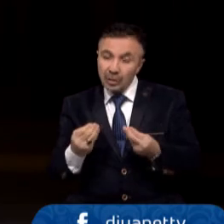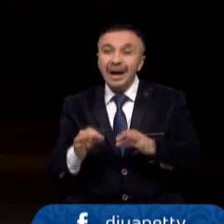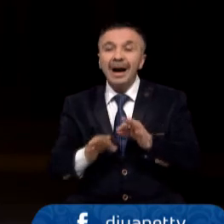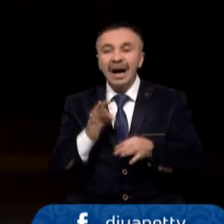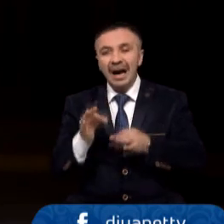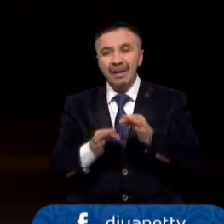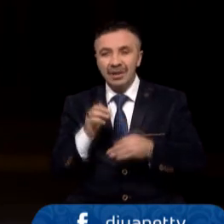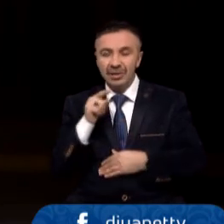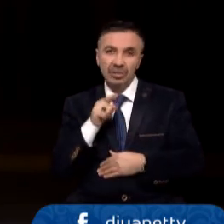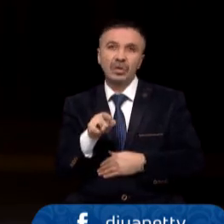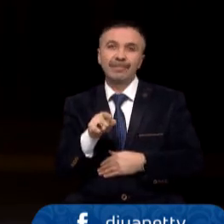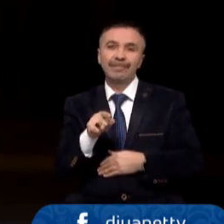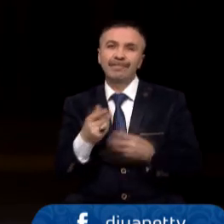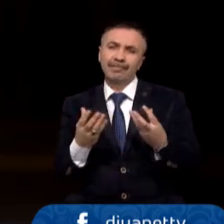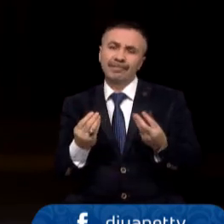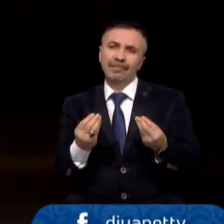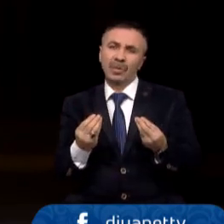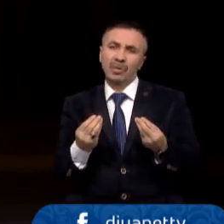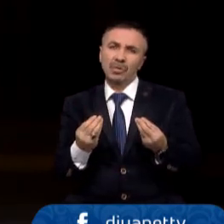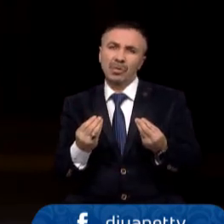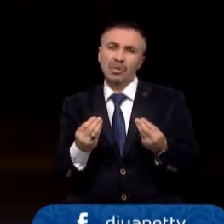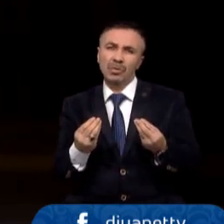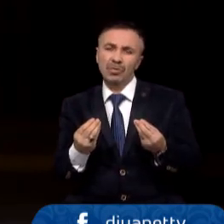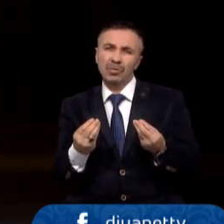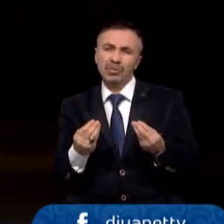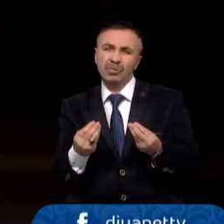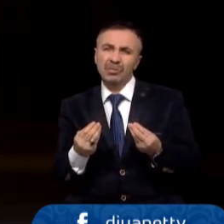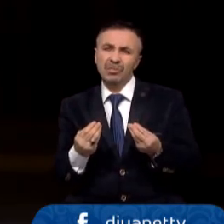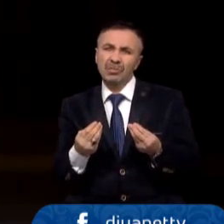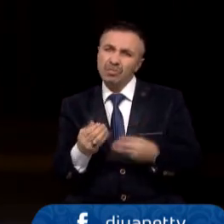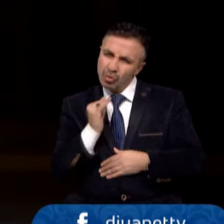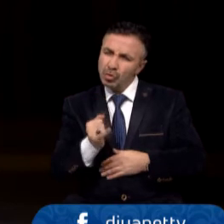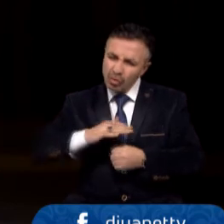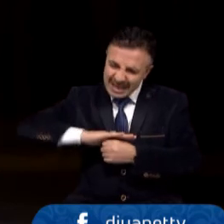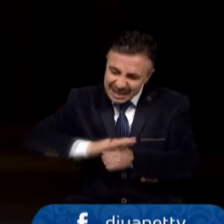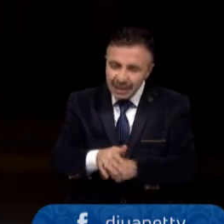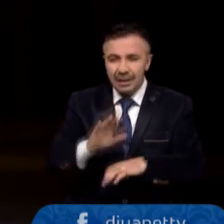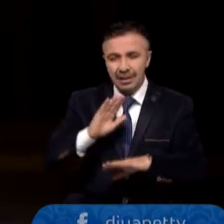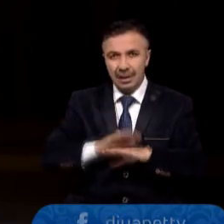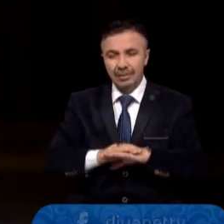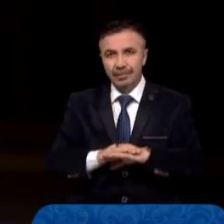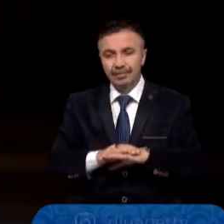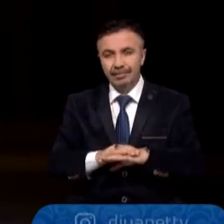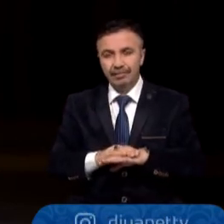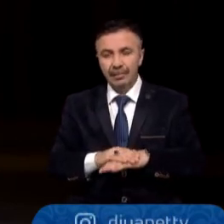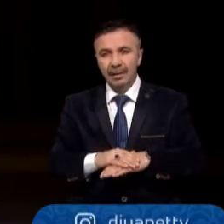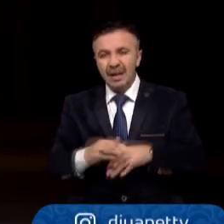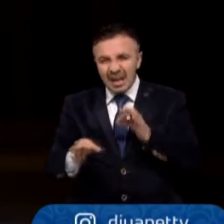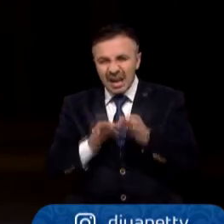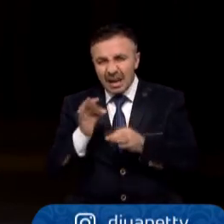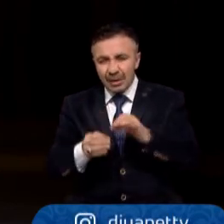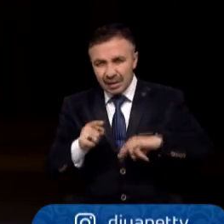amcası buna çok böyle ağır işkenceler uyguladı Ne